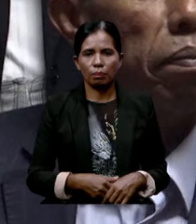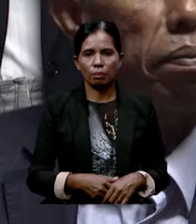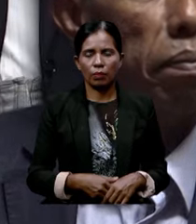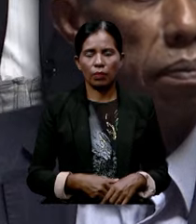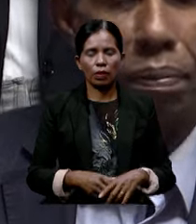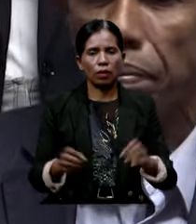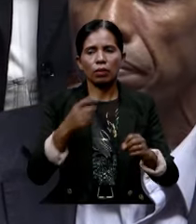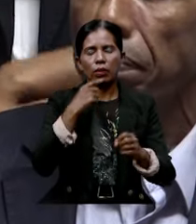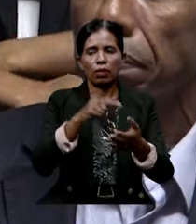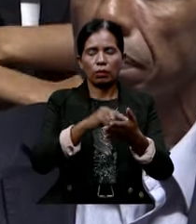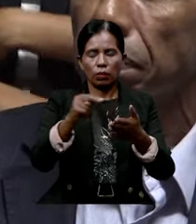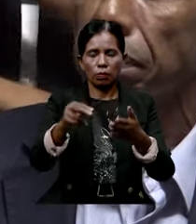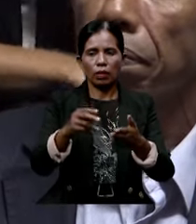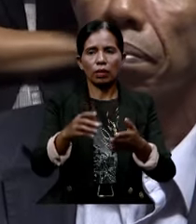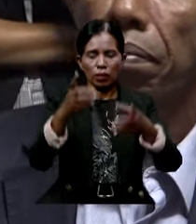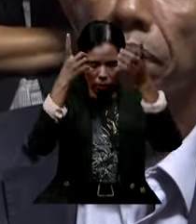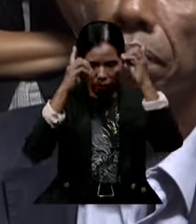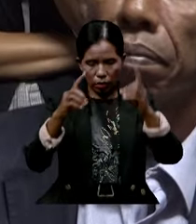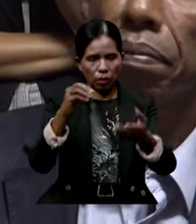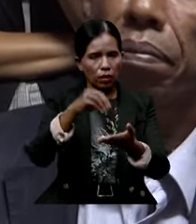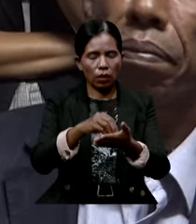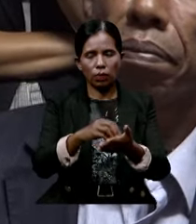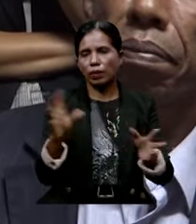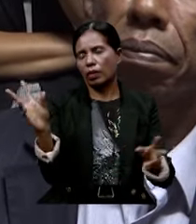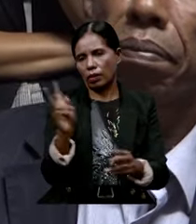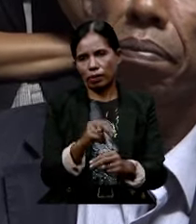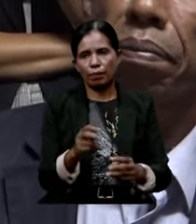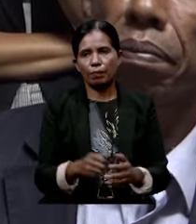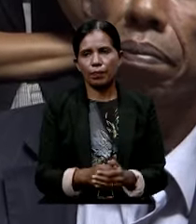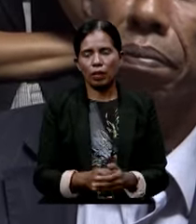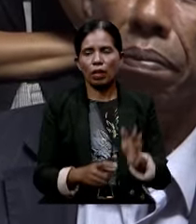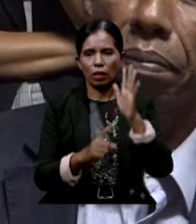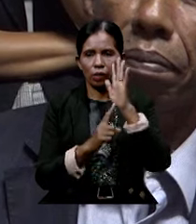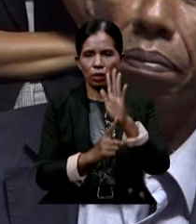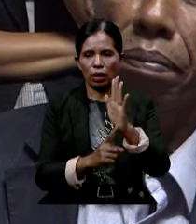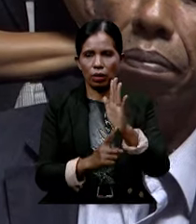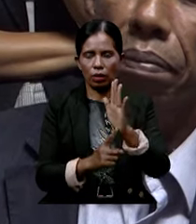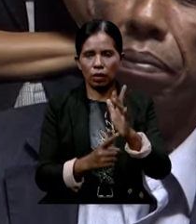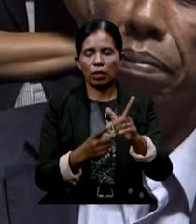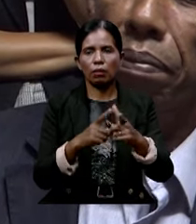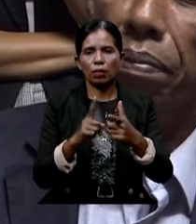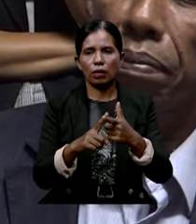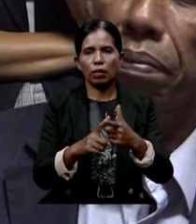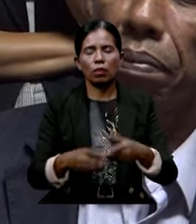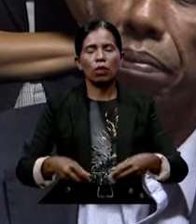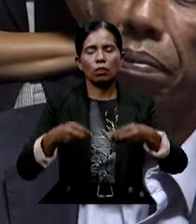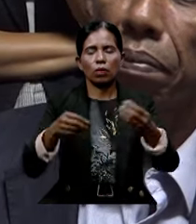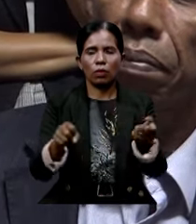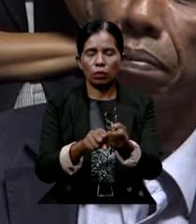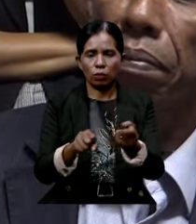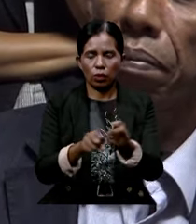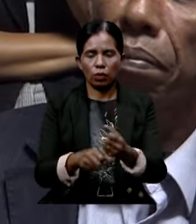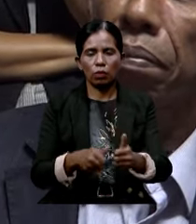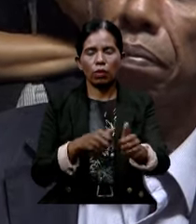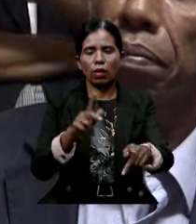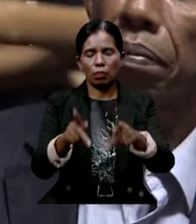Laos kata dia numero ne termina ne tau kira selai. Fosai makana sana ya publik kan sana mai be atau fofila fal kontribusi sama ne turne